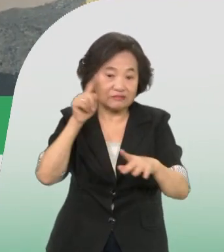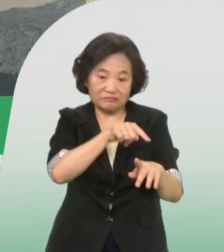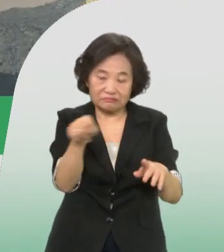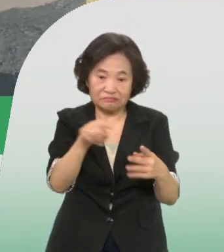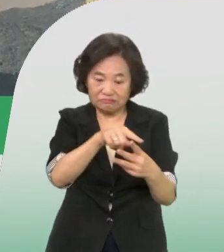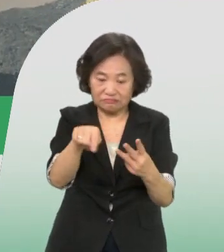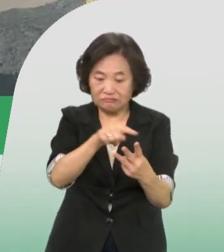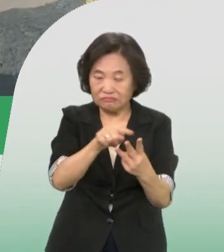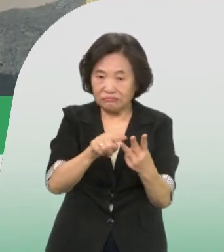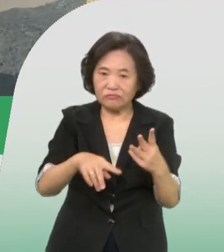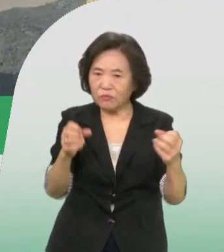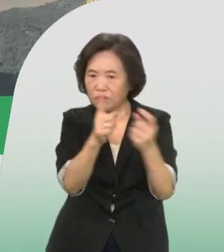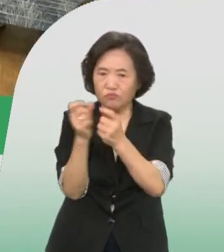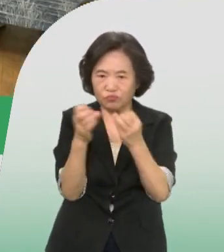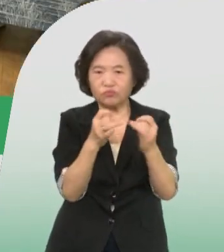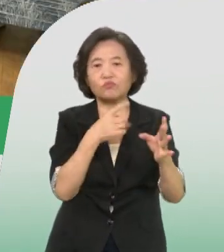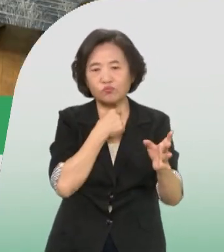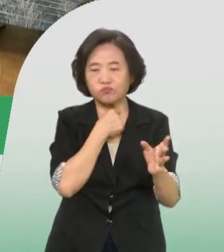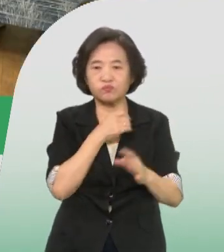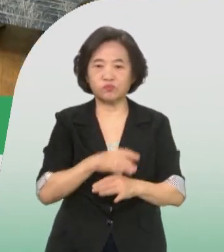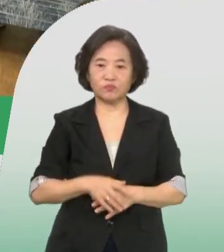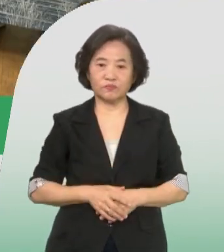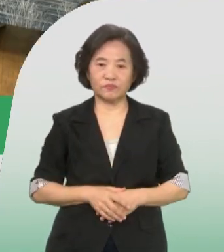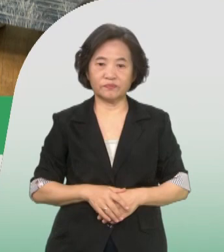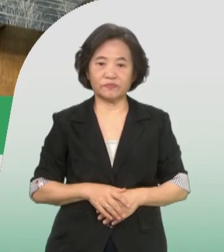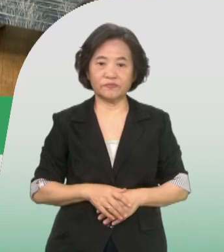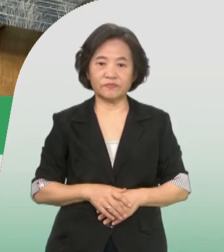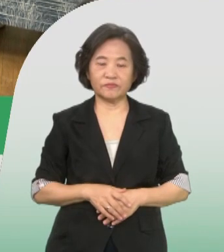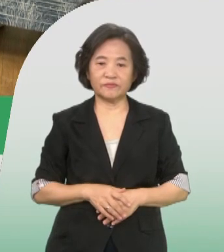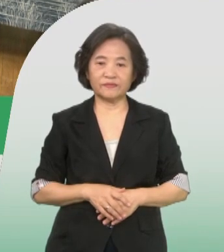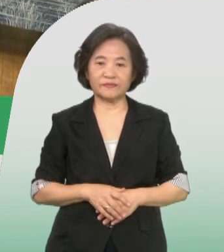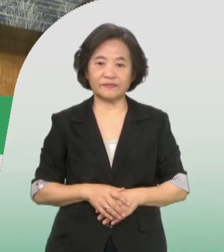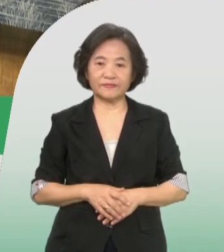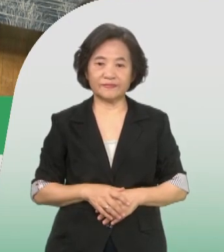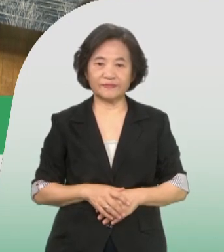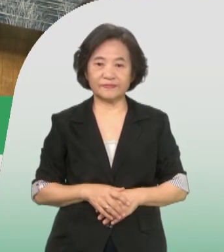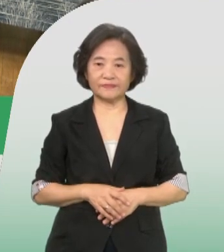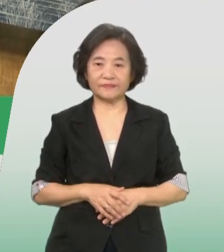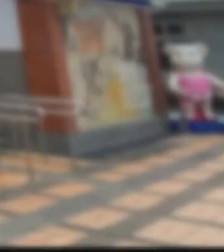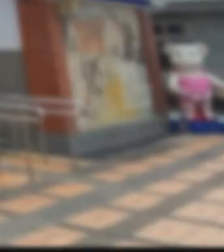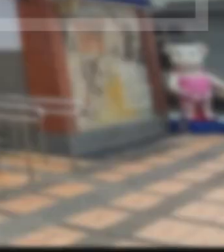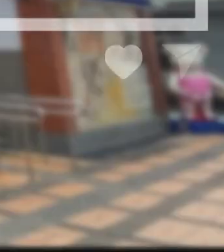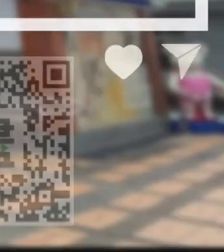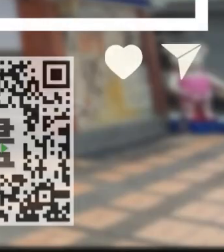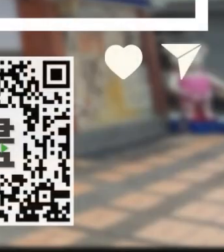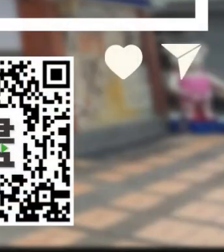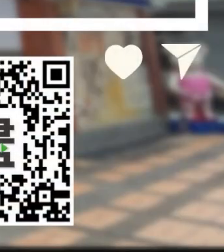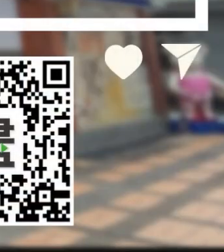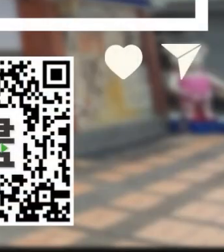空间计划先到位， 农与光电要对话。 卡卡新闻，其中最重要一篇台北报道。